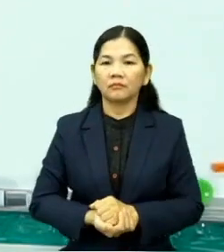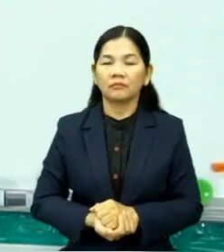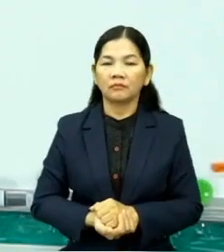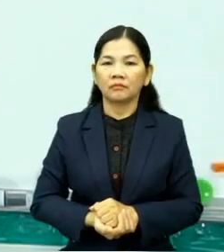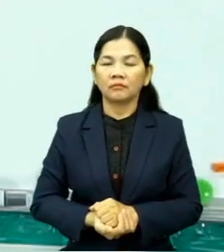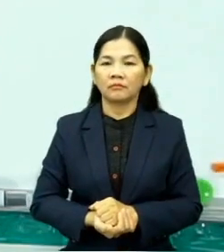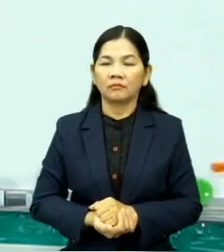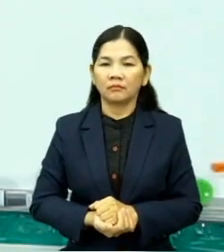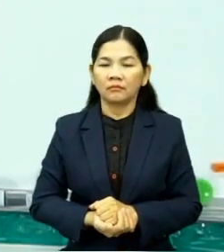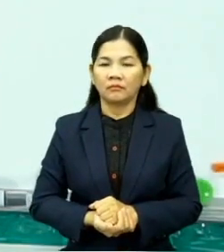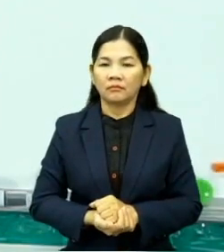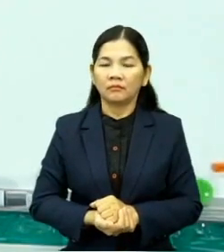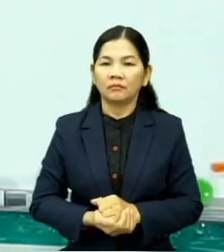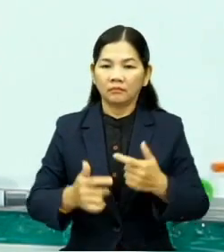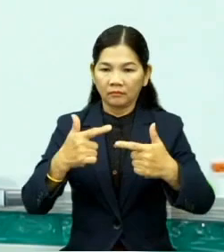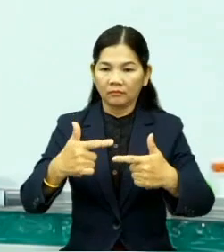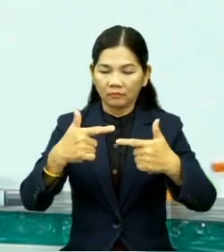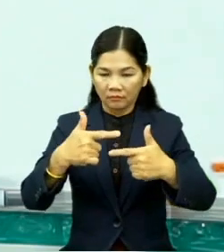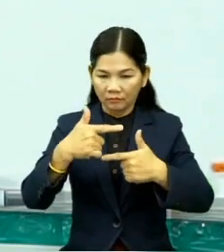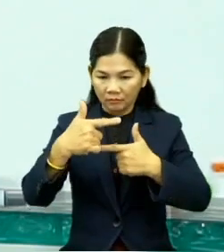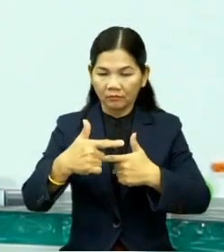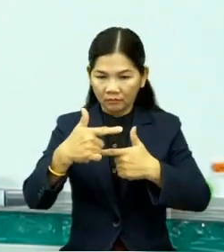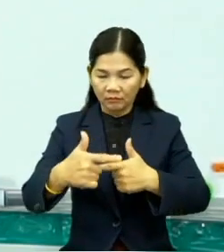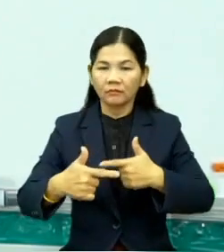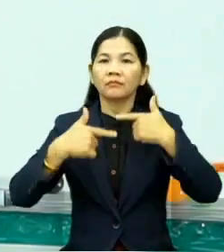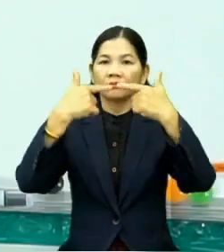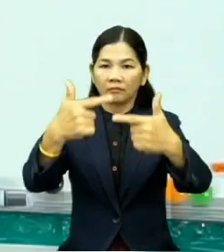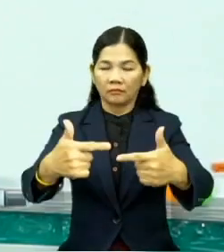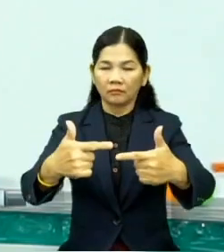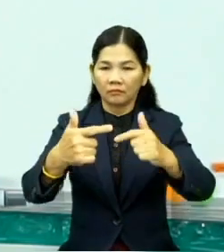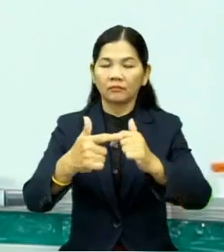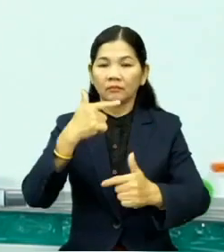ចំនួនដើម